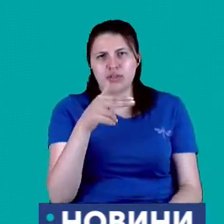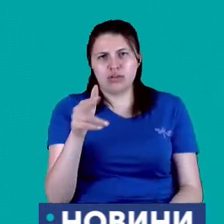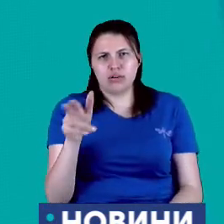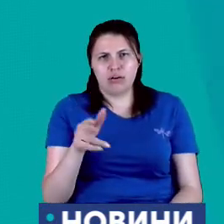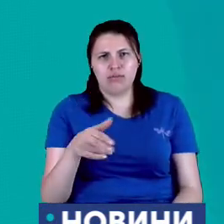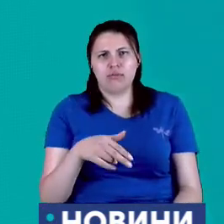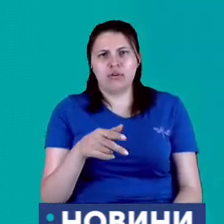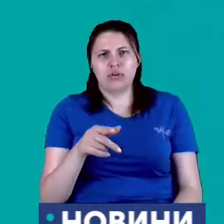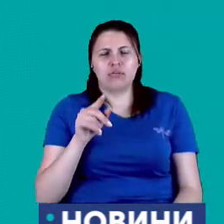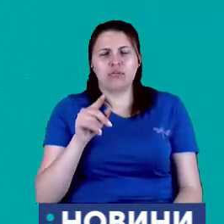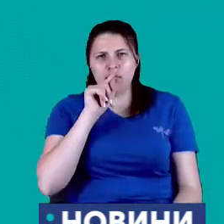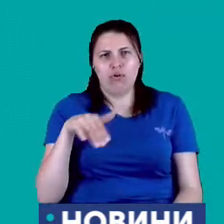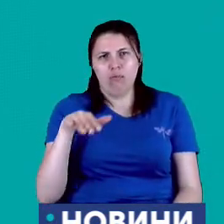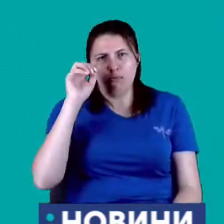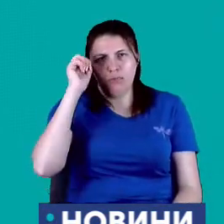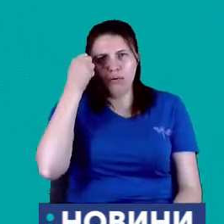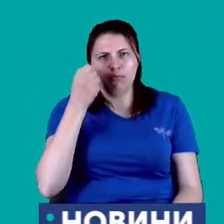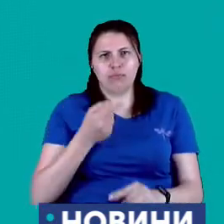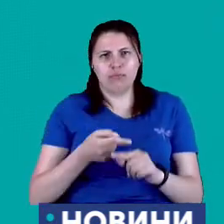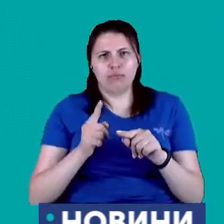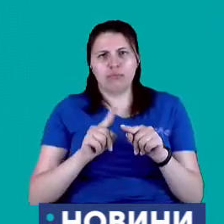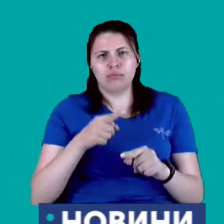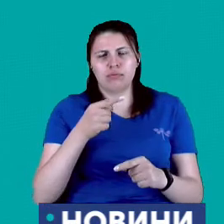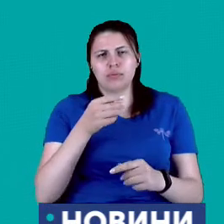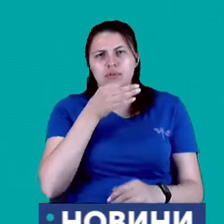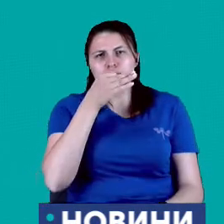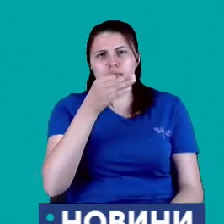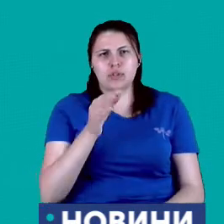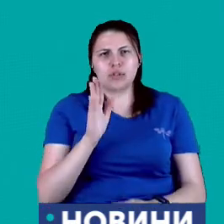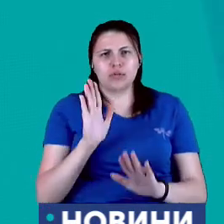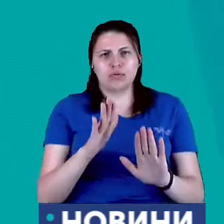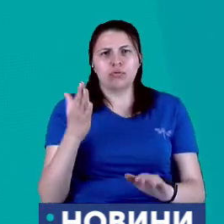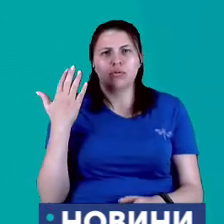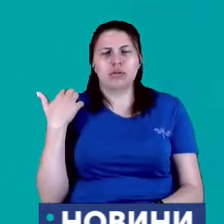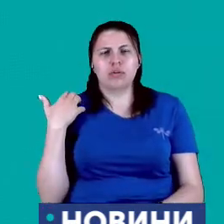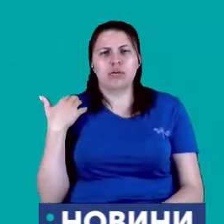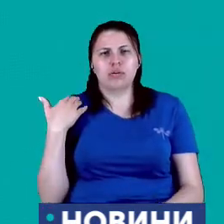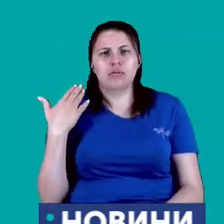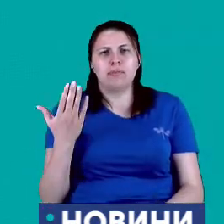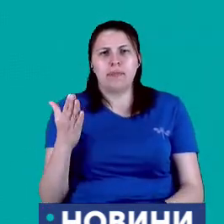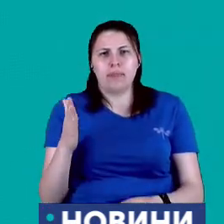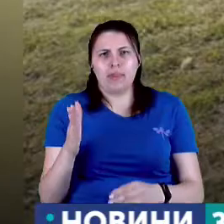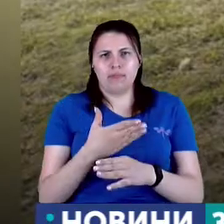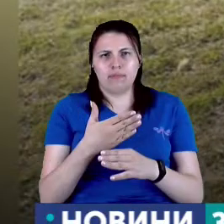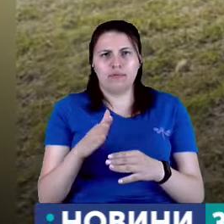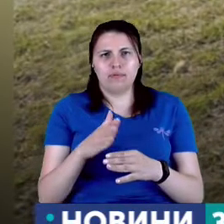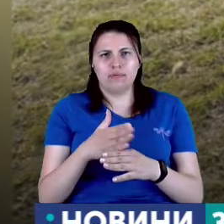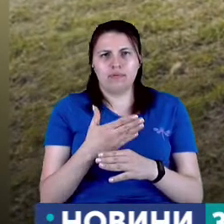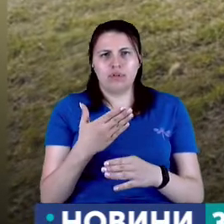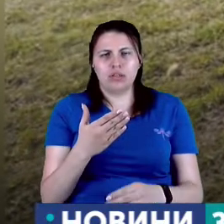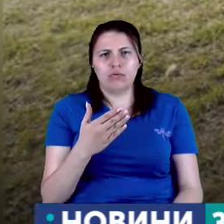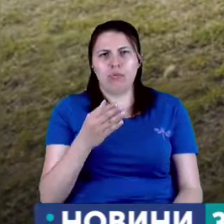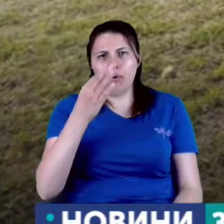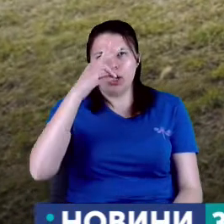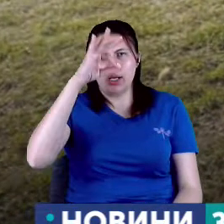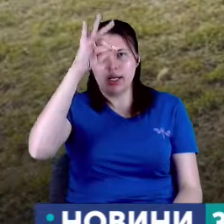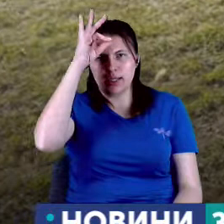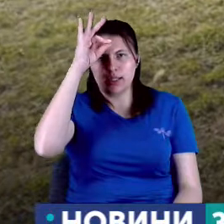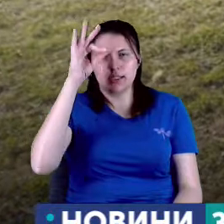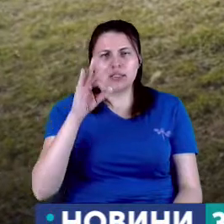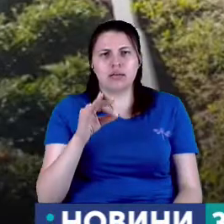Про це повідомив заступник начальника Лисичанського відділу поліції Заза Ліпартія. Нагадаю, невідомі облили